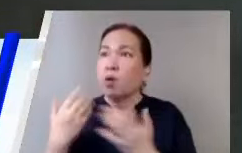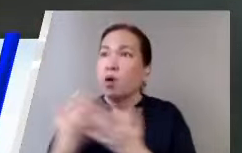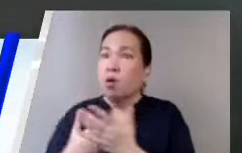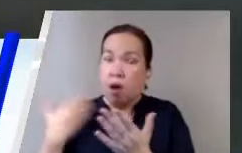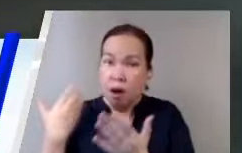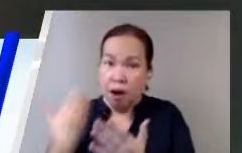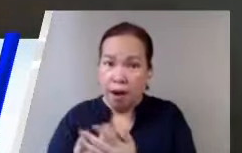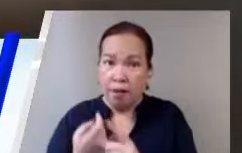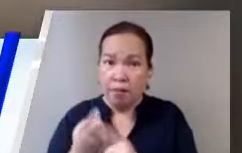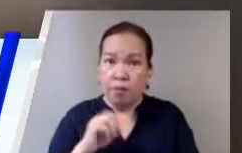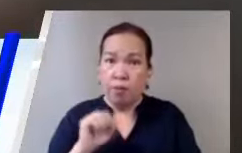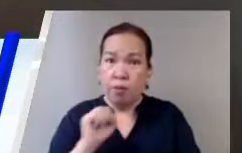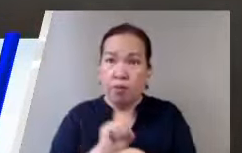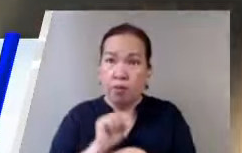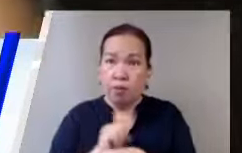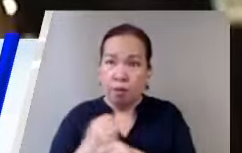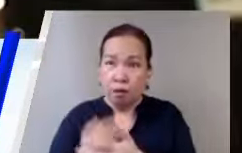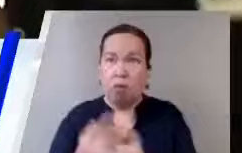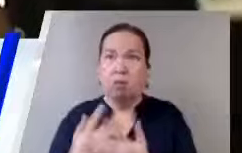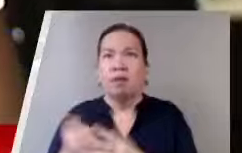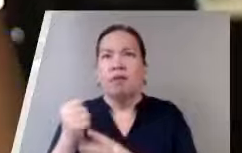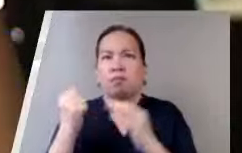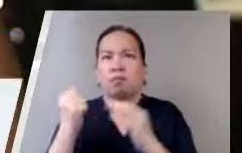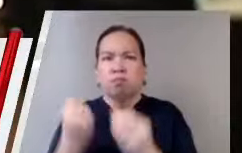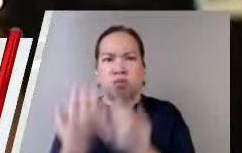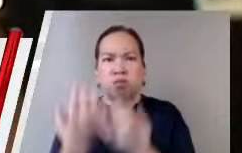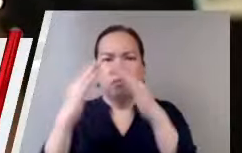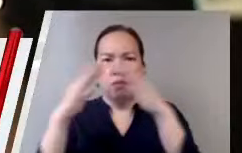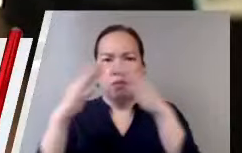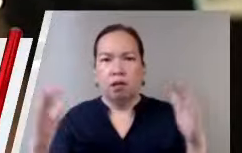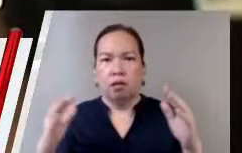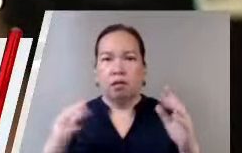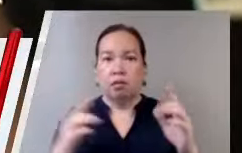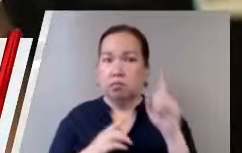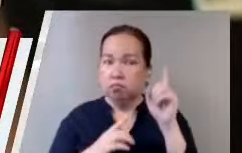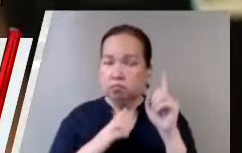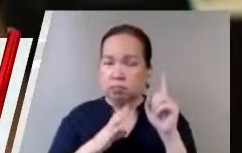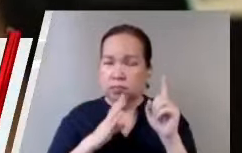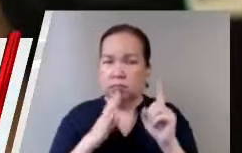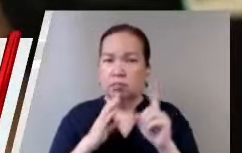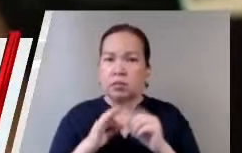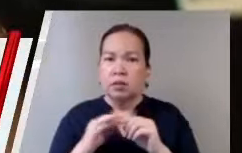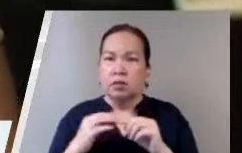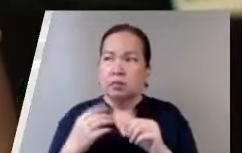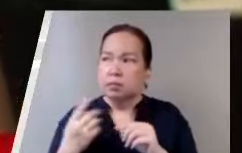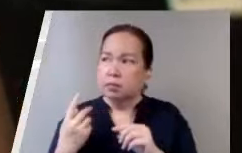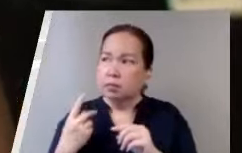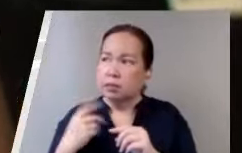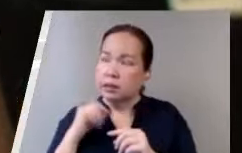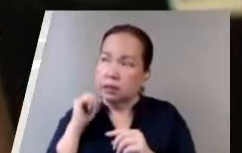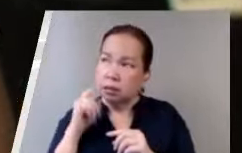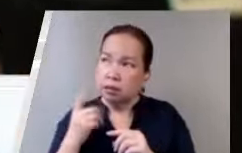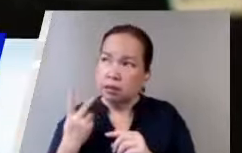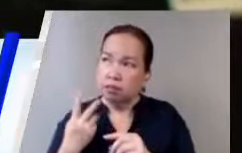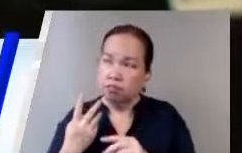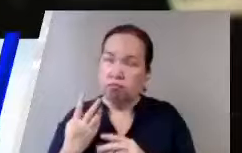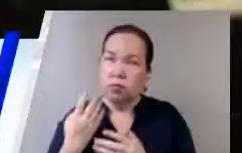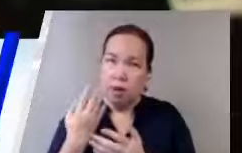ilang minuto bago sumiklab ang apoy. Pagdating po namin ng misis ko, mga 10